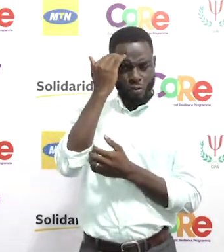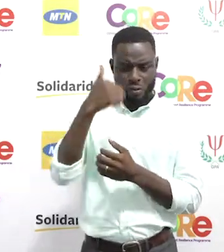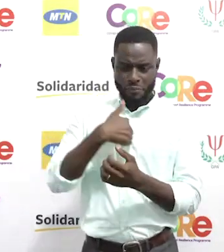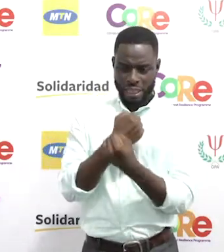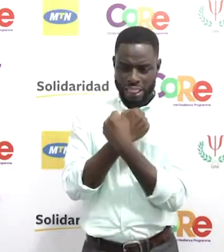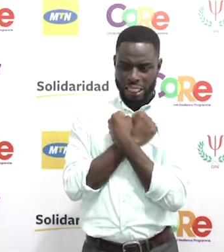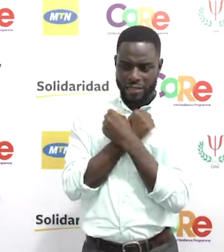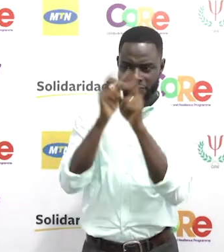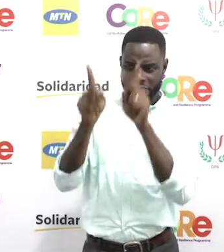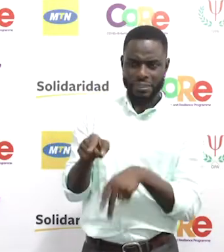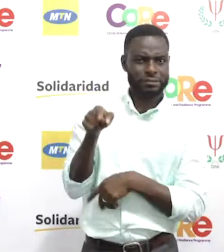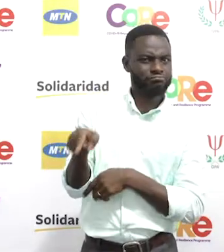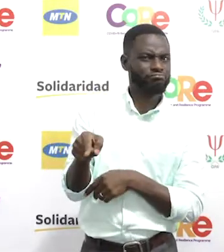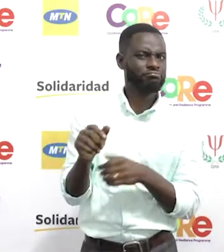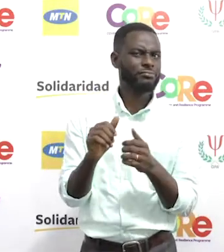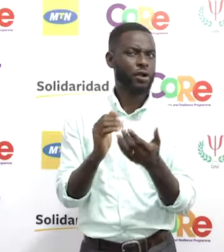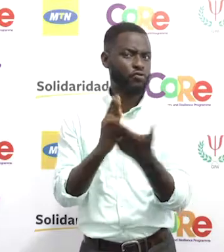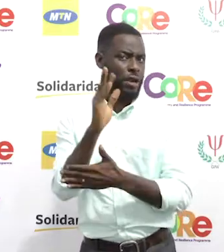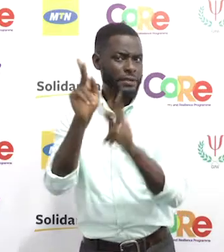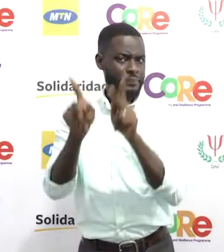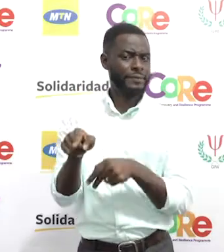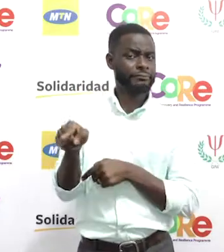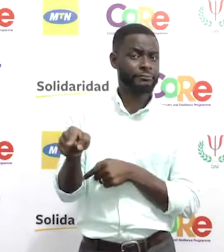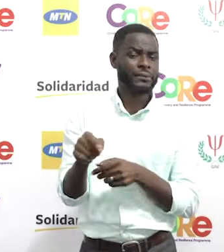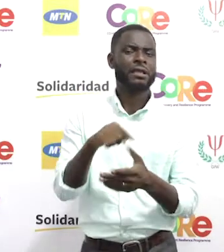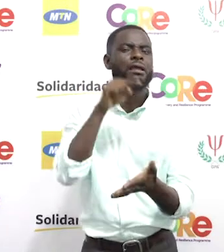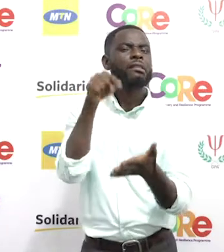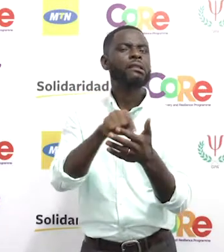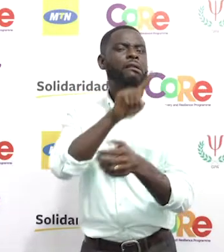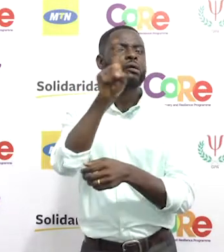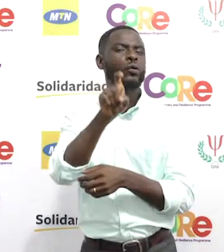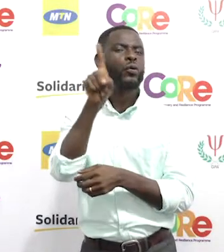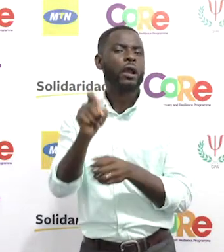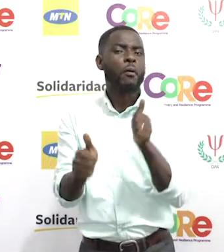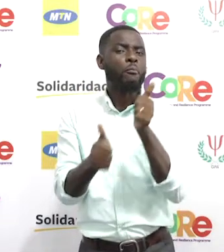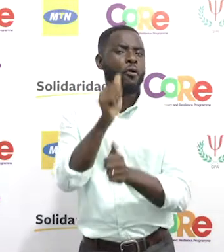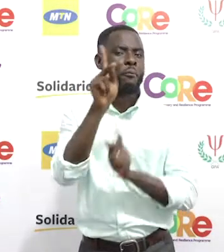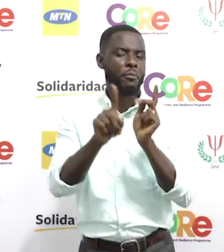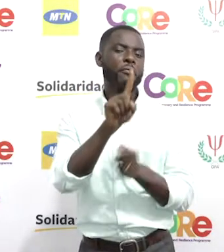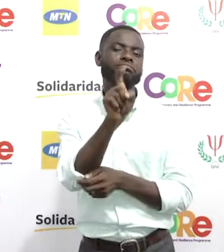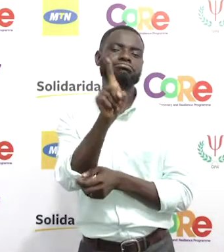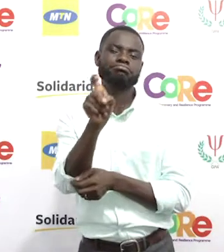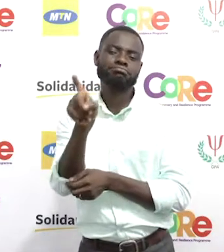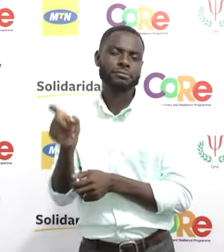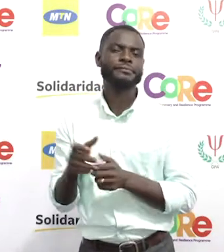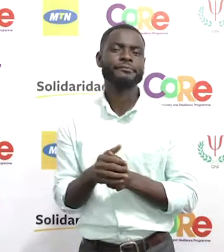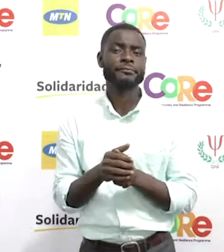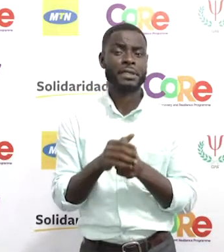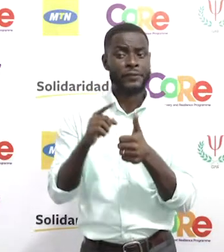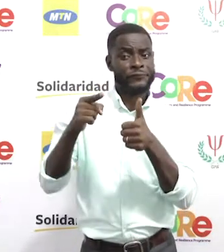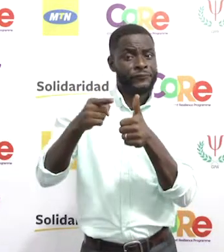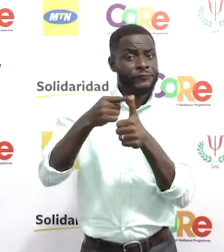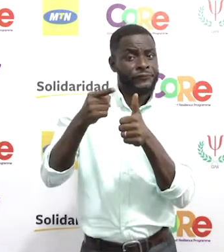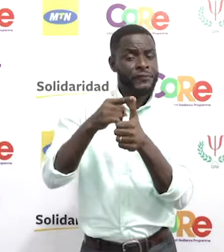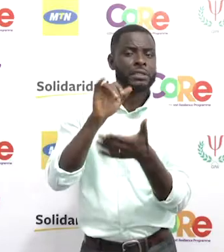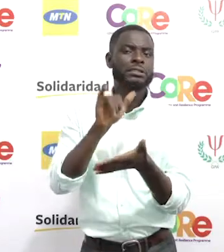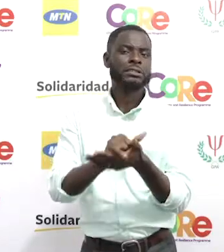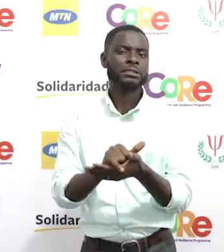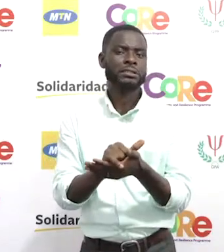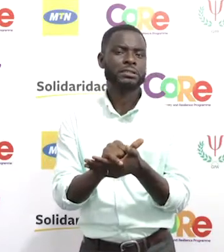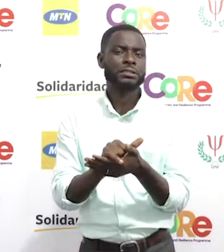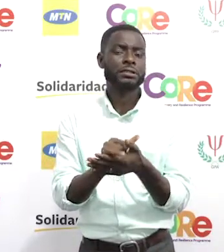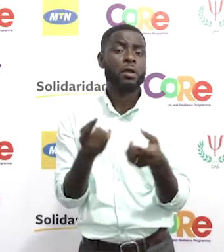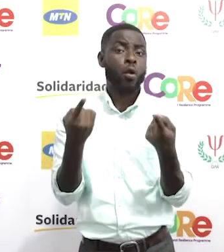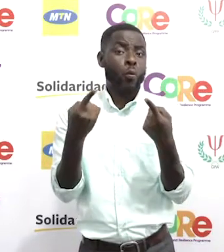no sumo eje mo papa ene eje sane ni member ba o bio kekle no ji keji mo